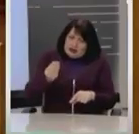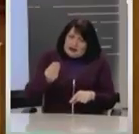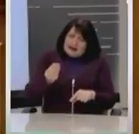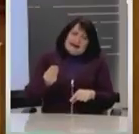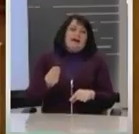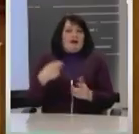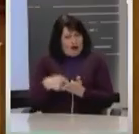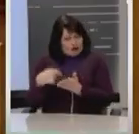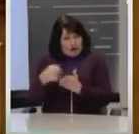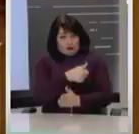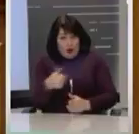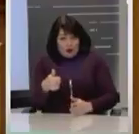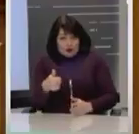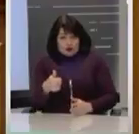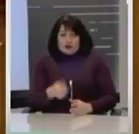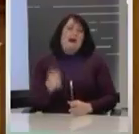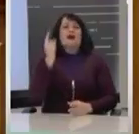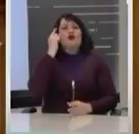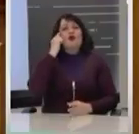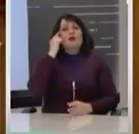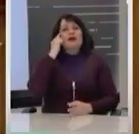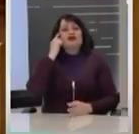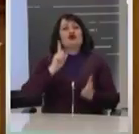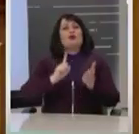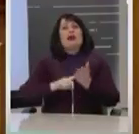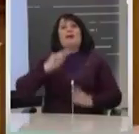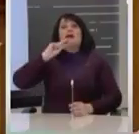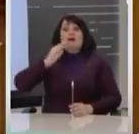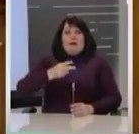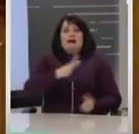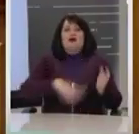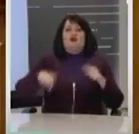Και νομίζω ότι είναι κάτι το οποίο πρέπει να το απαντήσουμε στον ελληνικό λαό.